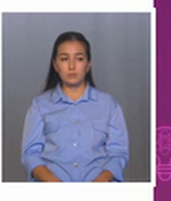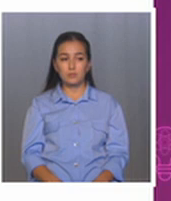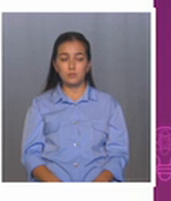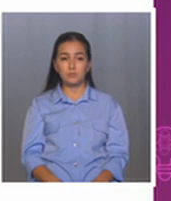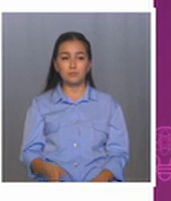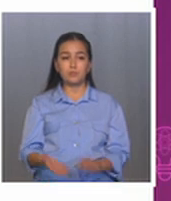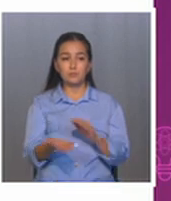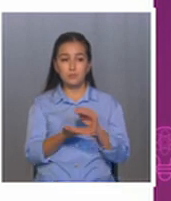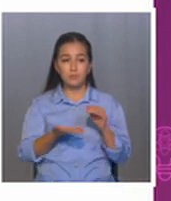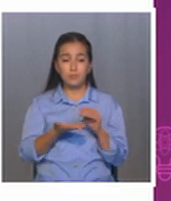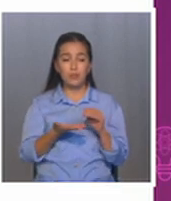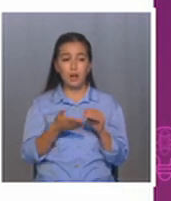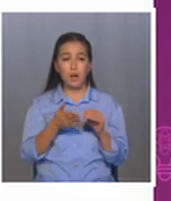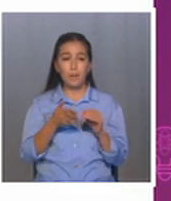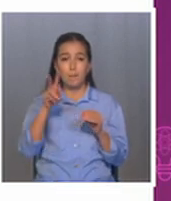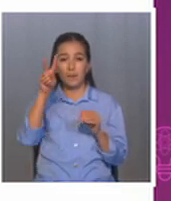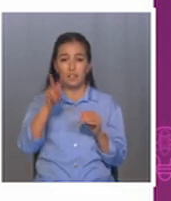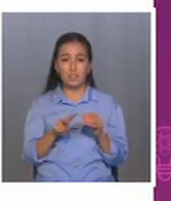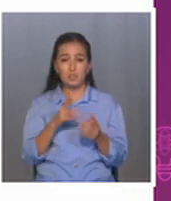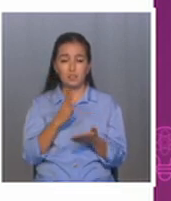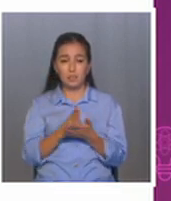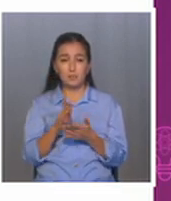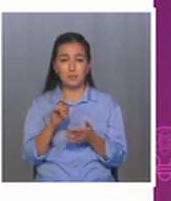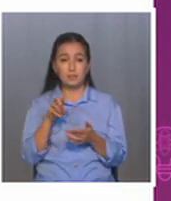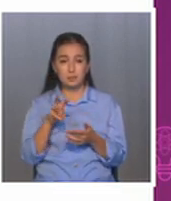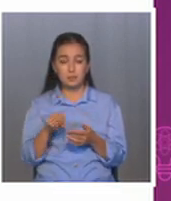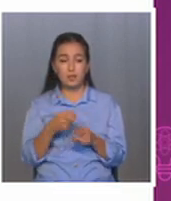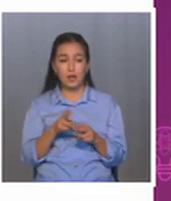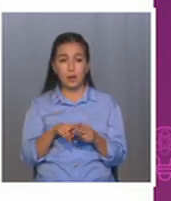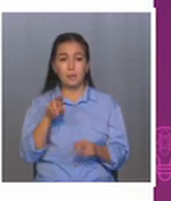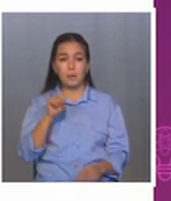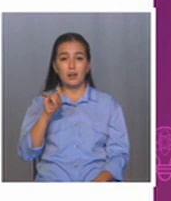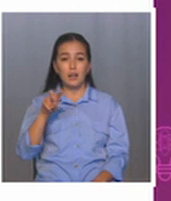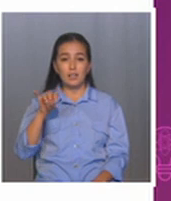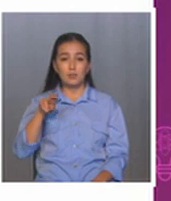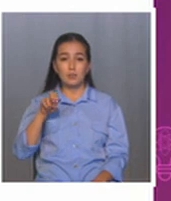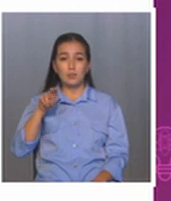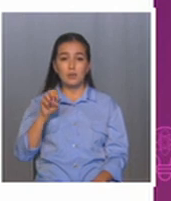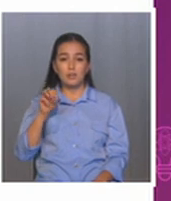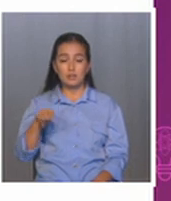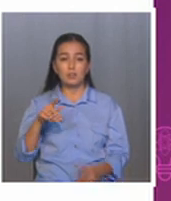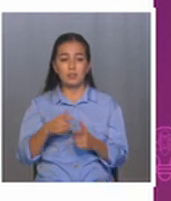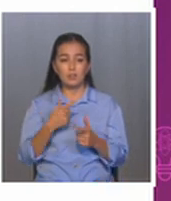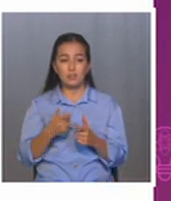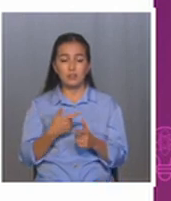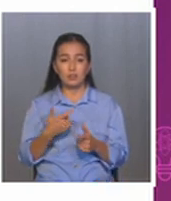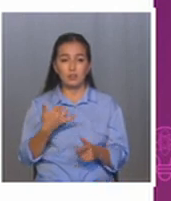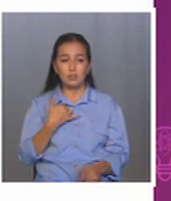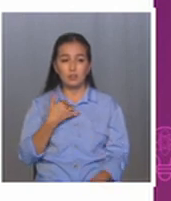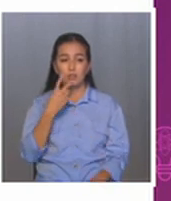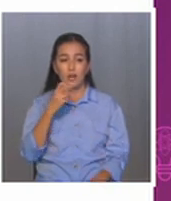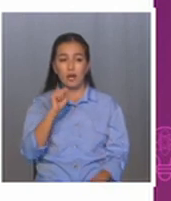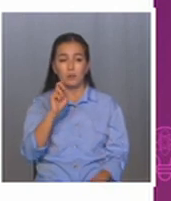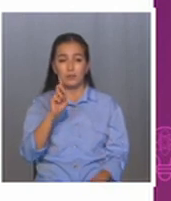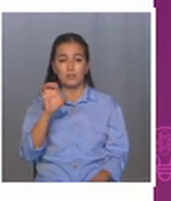Табаны параллелограмм болып келетін призманы параллелепипед деп атайды. Суретте А, Б, С, Д, А1,